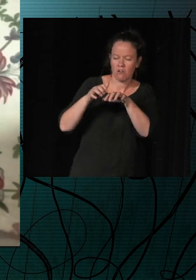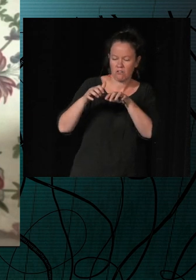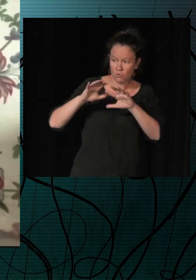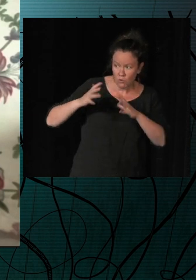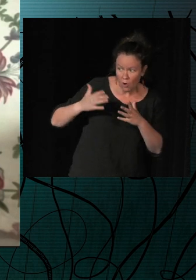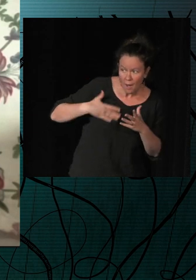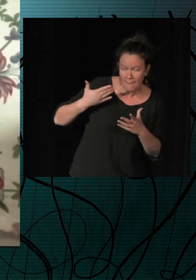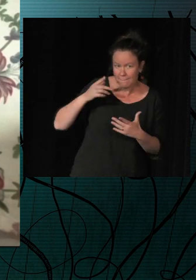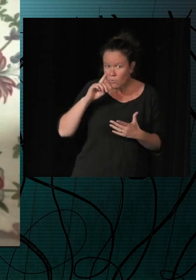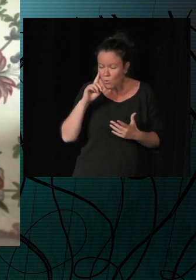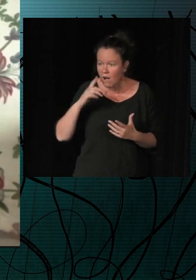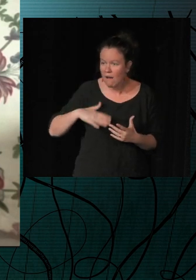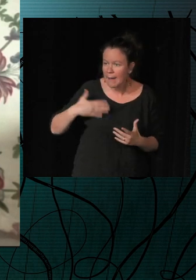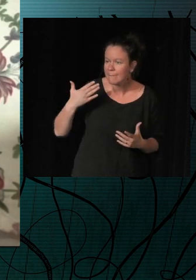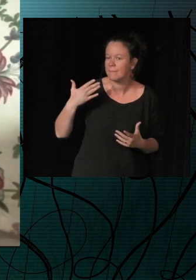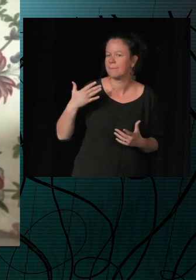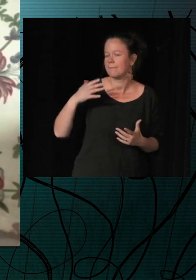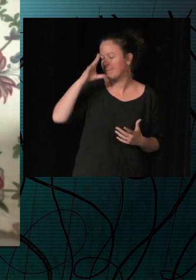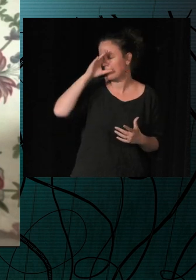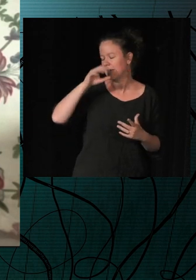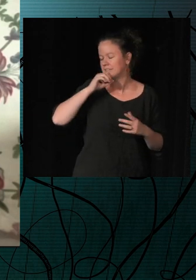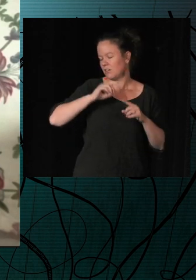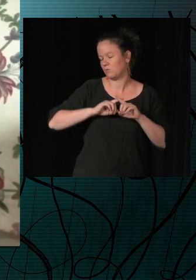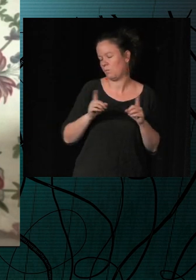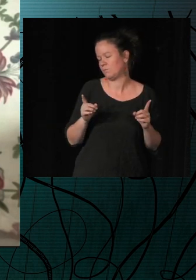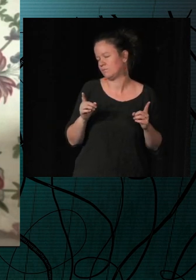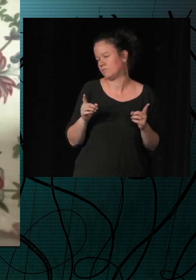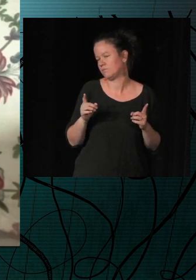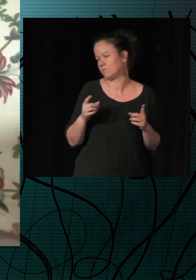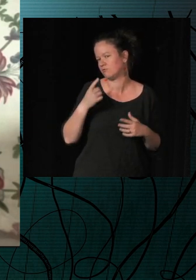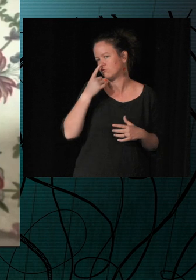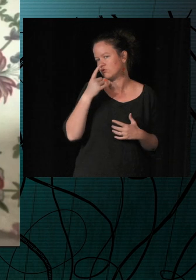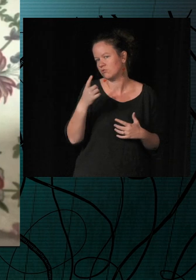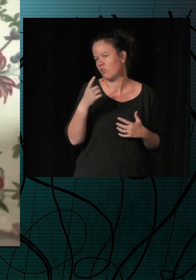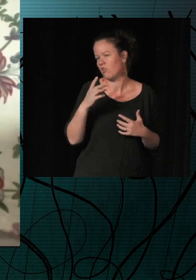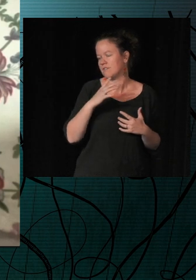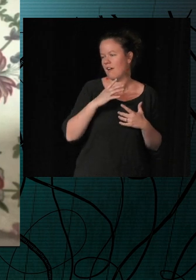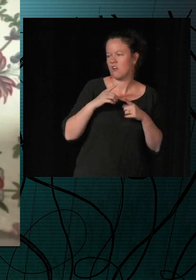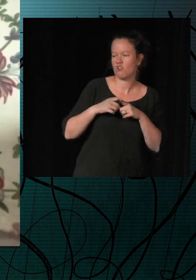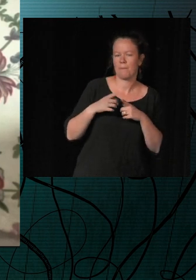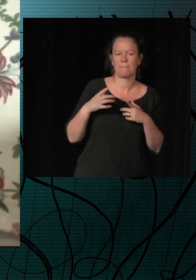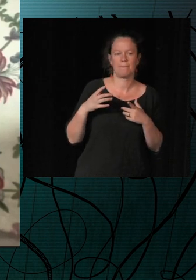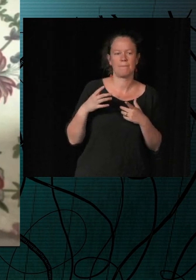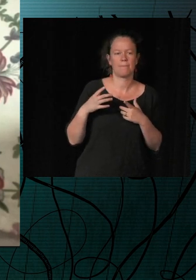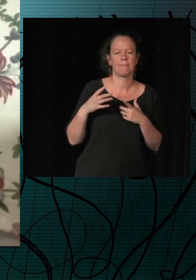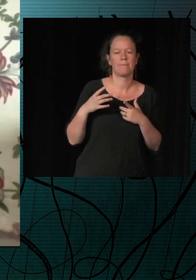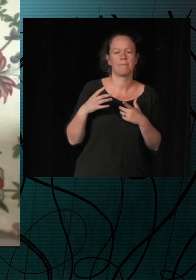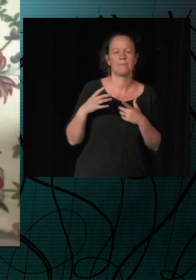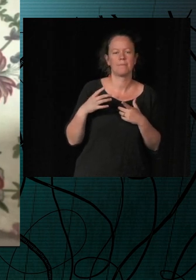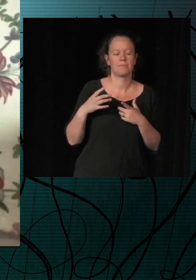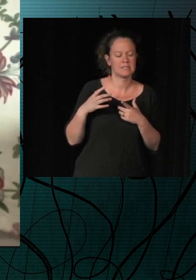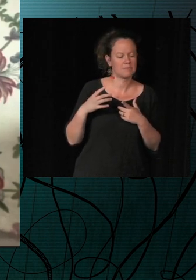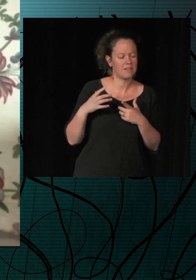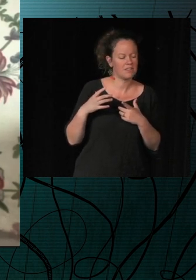il y a un truc de recherche peut-être de sensation fortes ou de de confrontation un peu violente entre guillemets ou un peu frontane